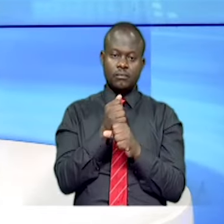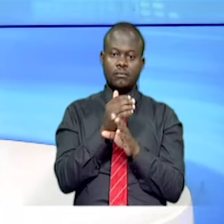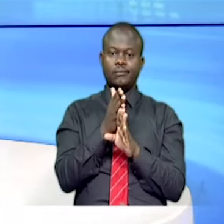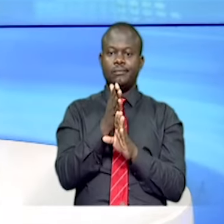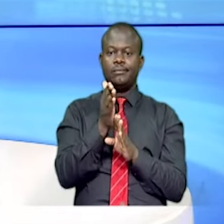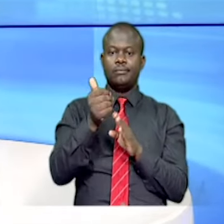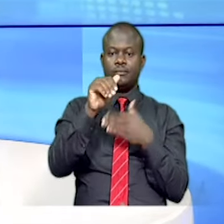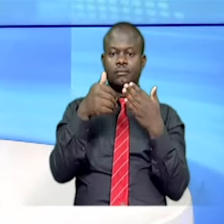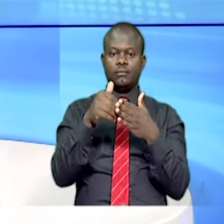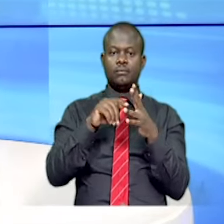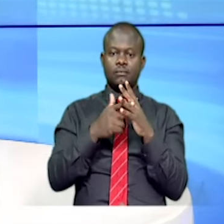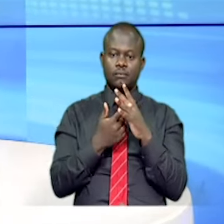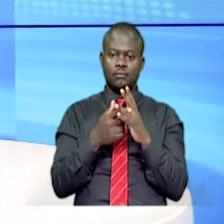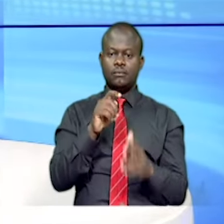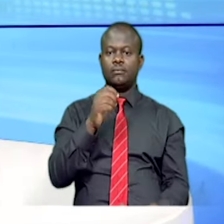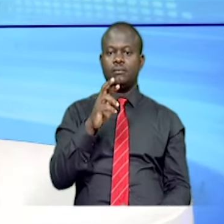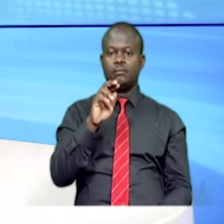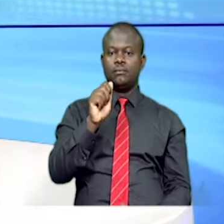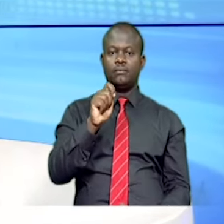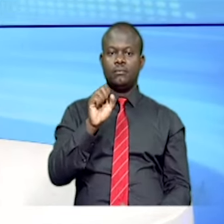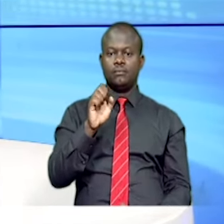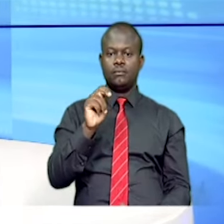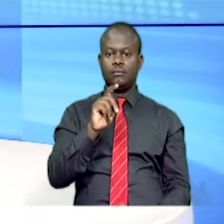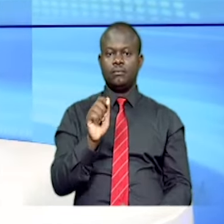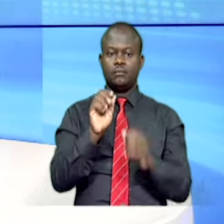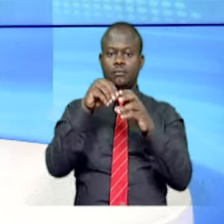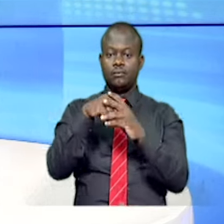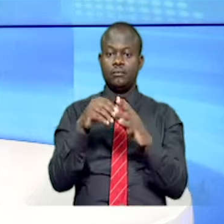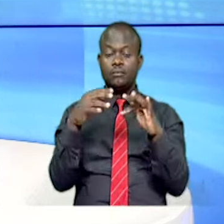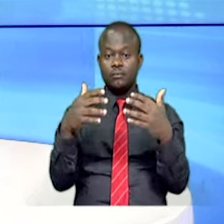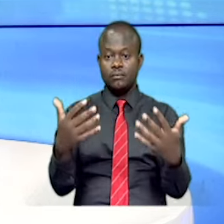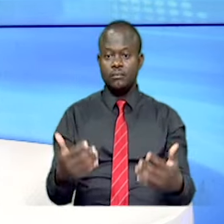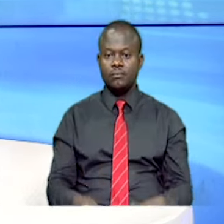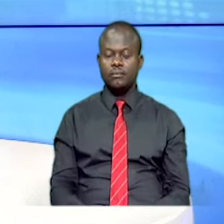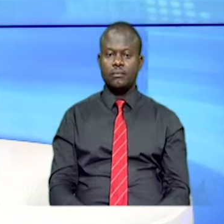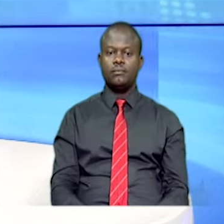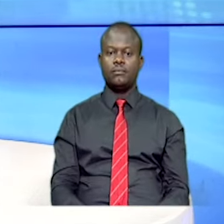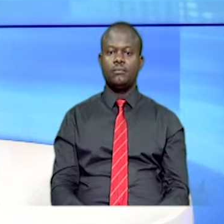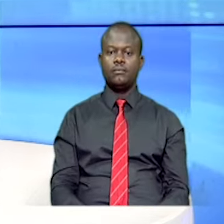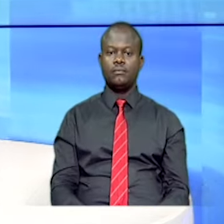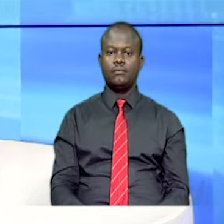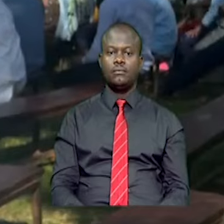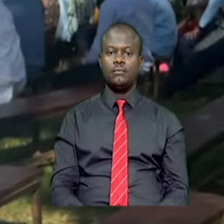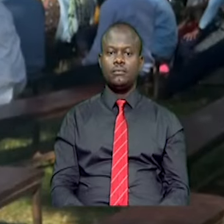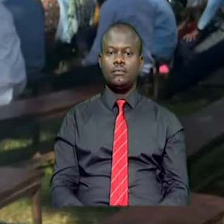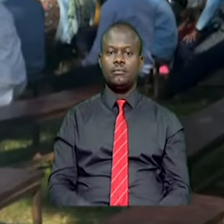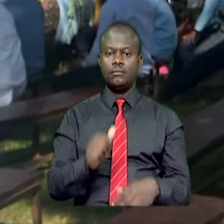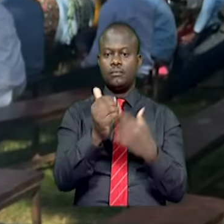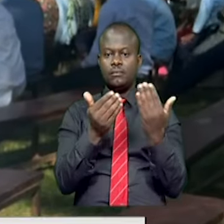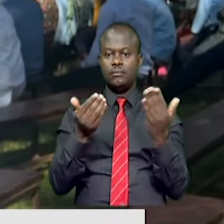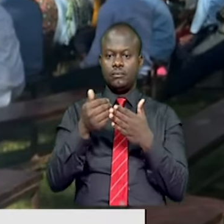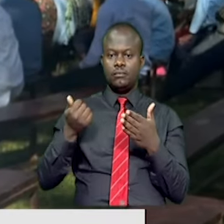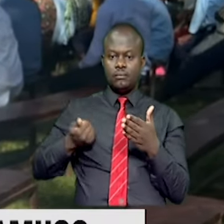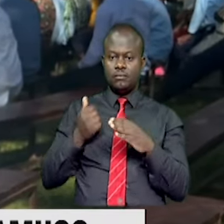nibo bahereweho. Mugenzi wacu turatsinze Jean Paul Yarariyo. Jean Paul, byari byifashe bite? Aba bana